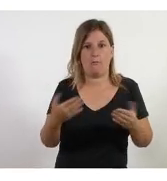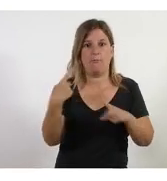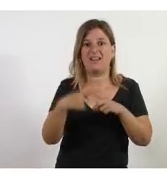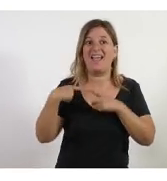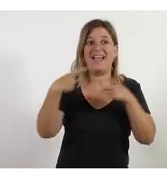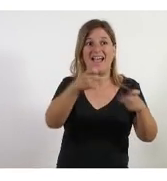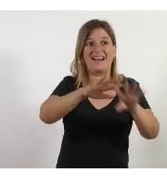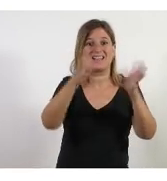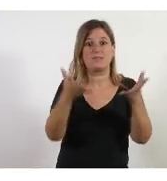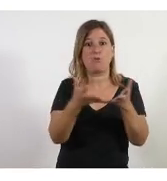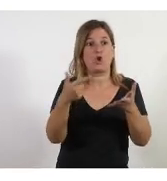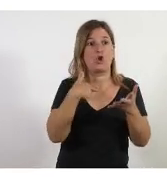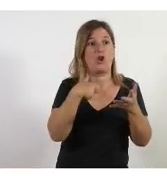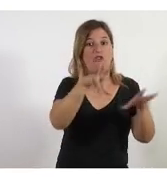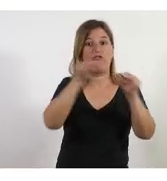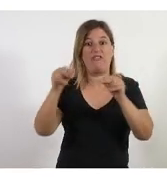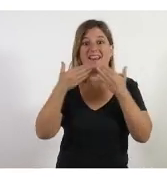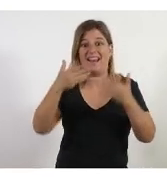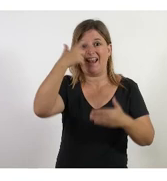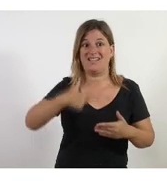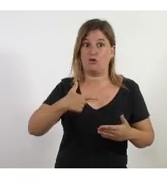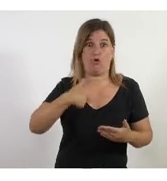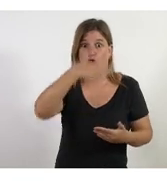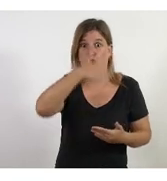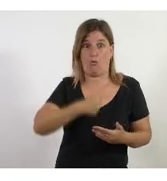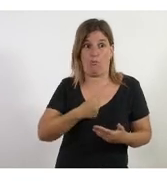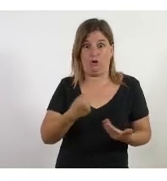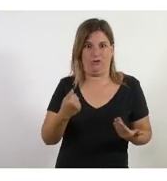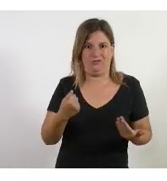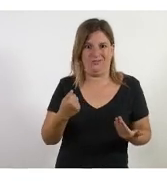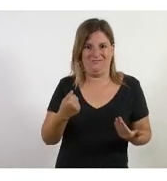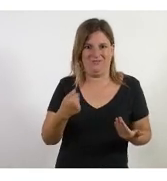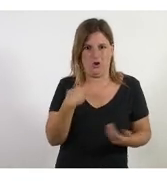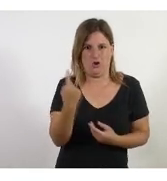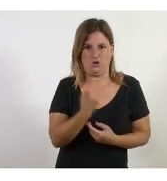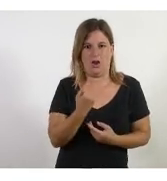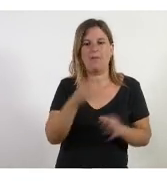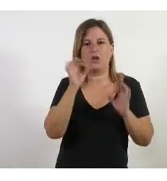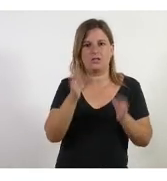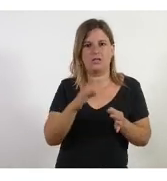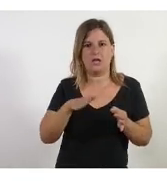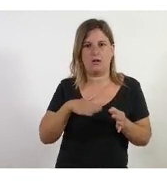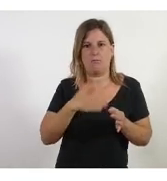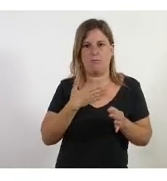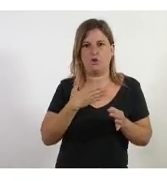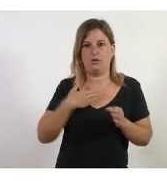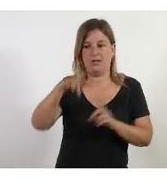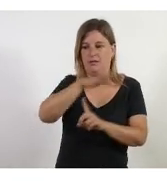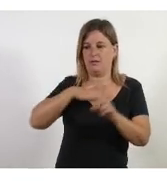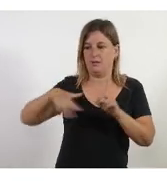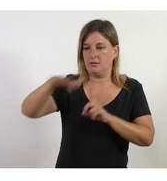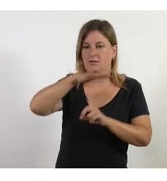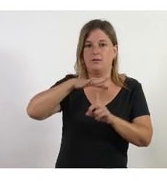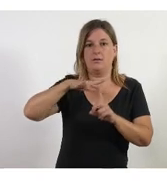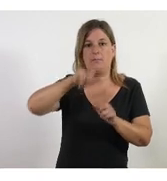guerres del món, perquè sóc la Mercè Brey només. Però sí que puc fer que al meu costat, en les persones que m'envoltin, amb les